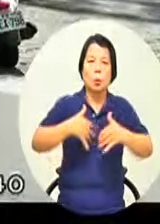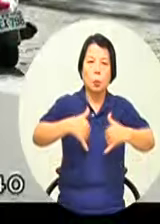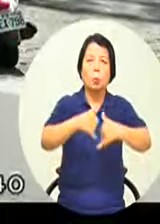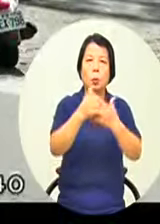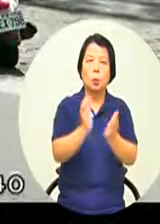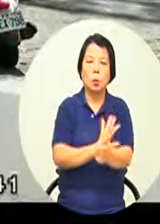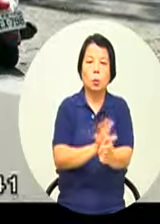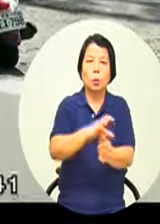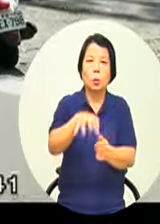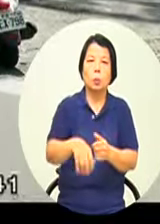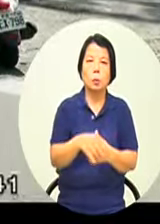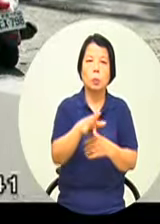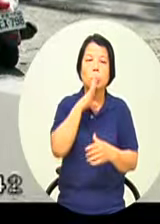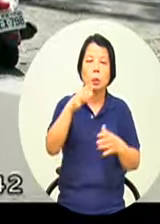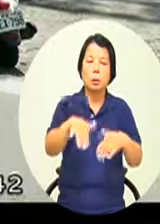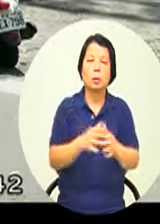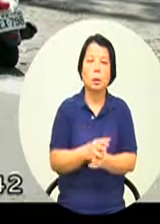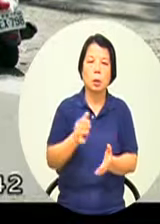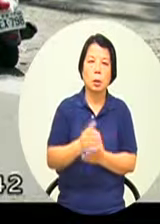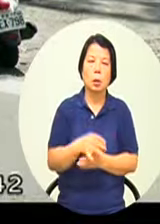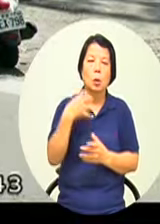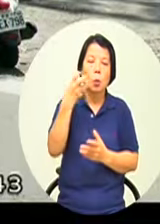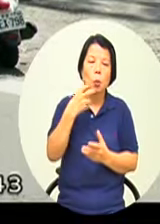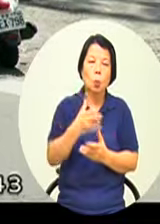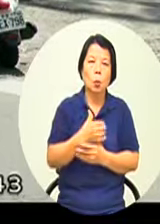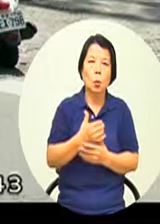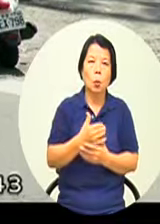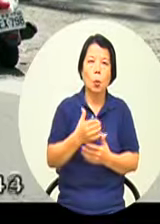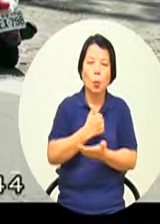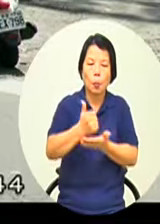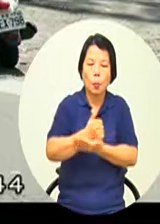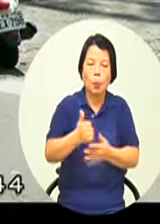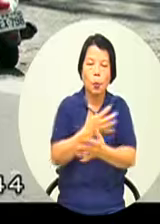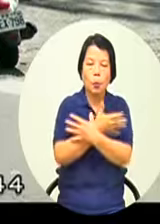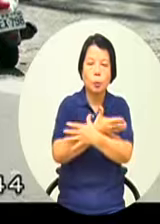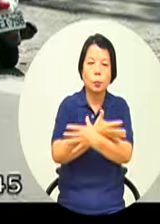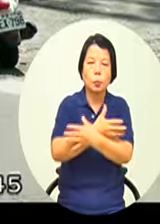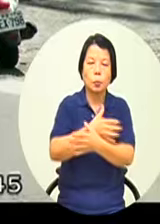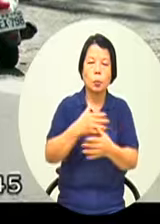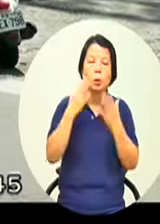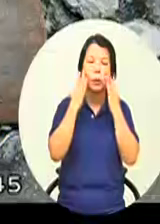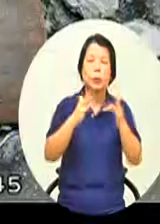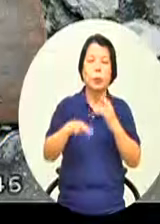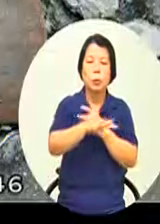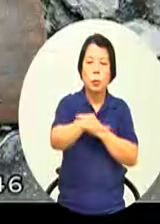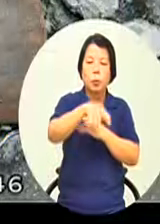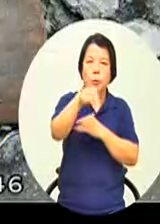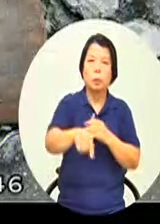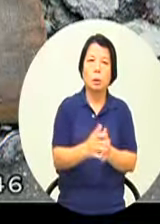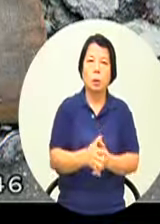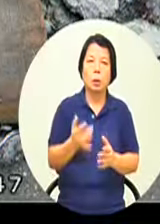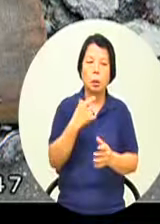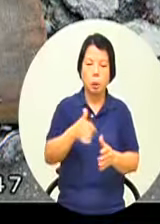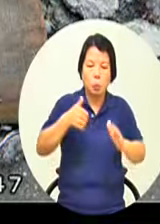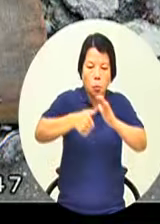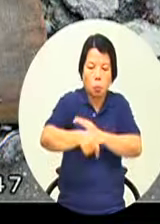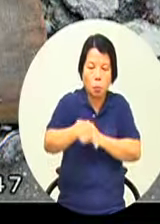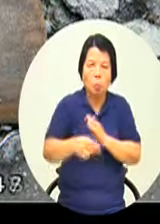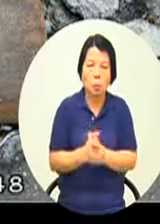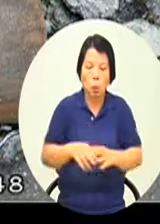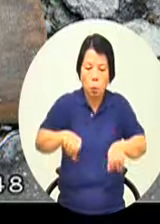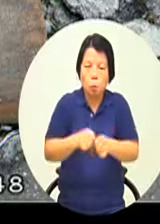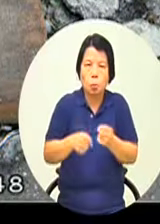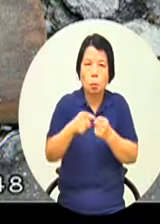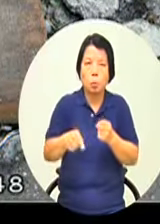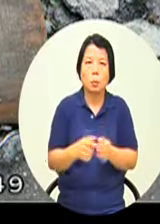口，这边是一个国贸市场的进出口，这个就是一个进出口地方，刚好这个洞，这个洞破成这样子，这